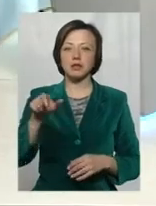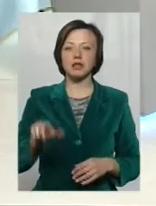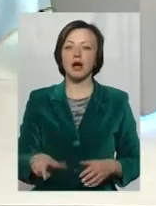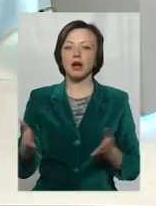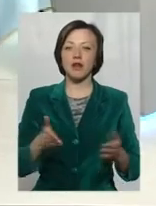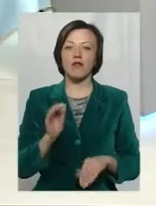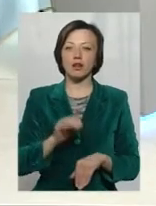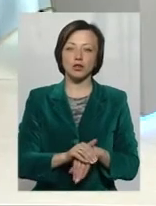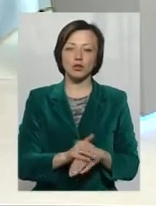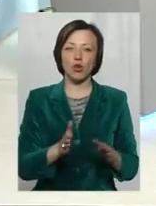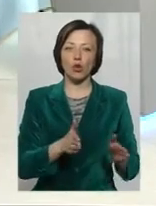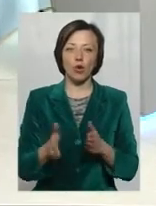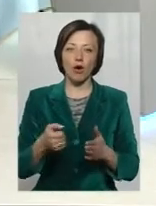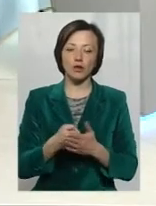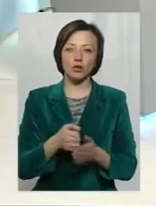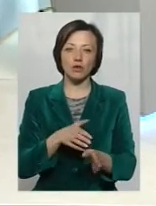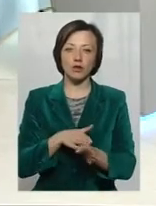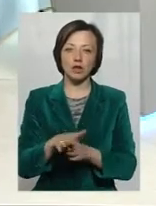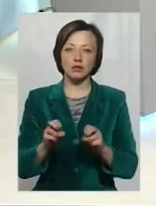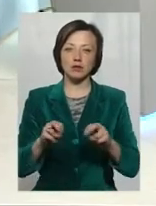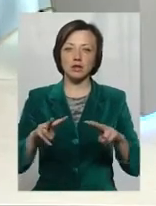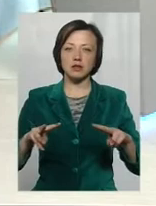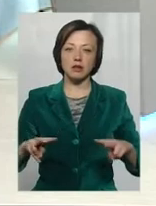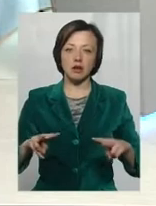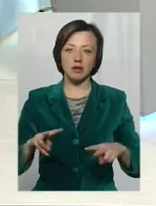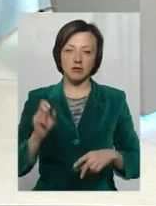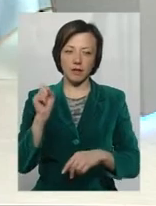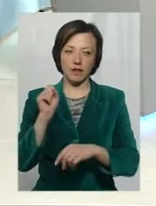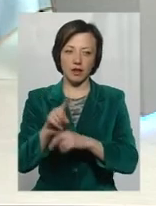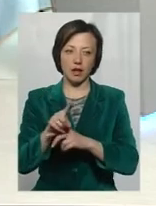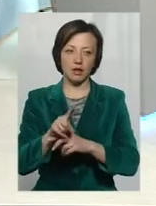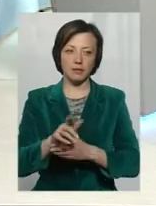фактично готовий до виконання спеціально поставлених для нього завдань.